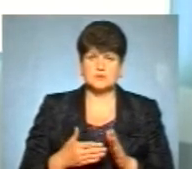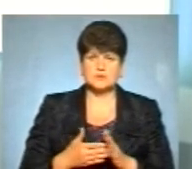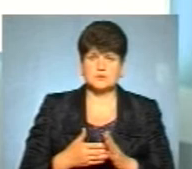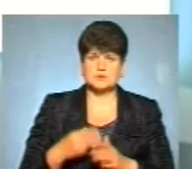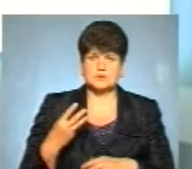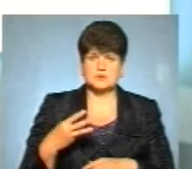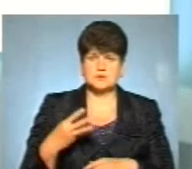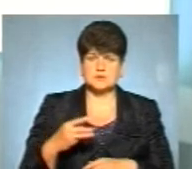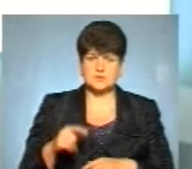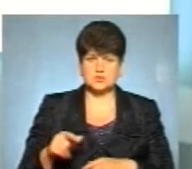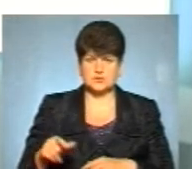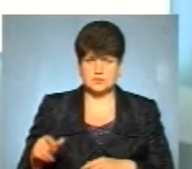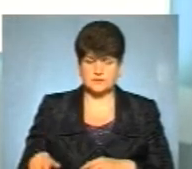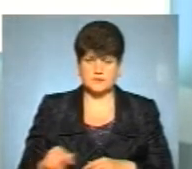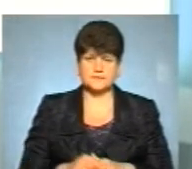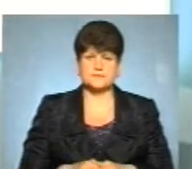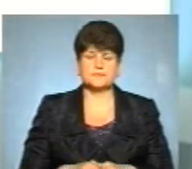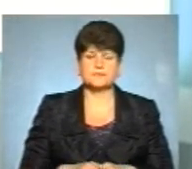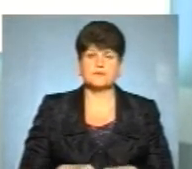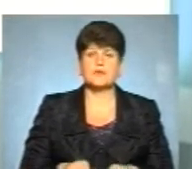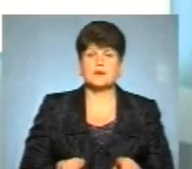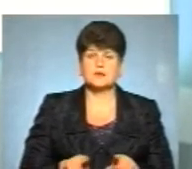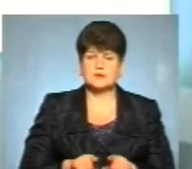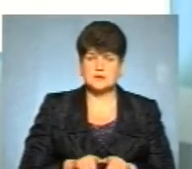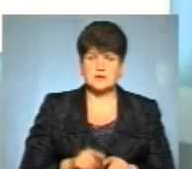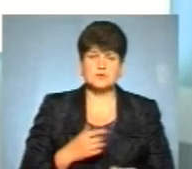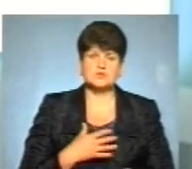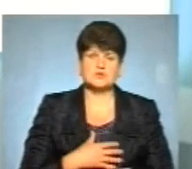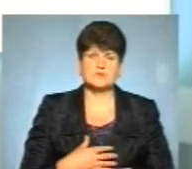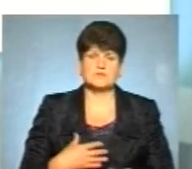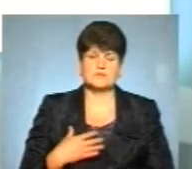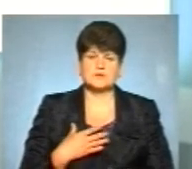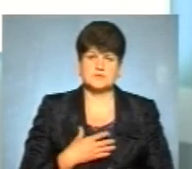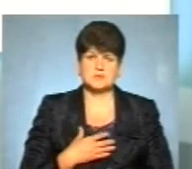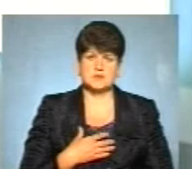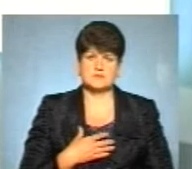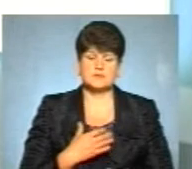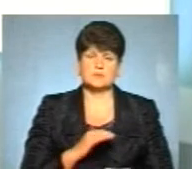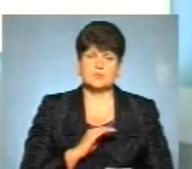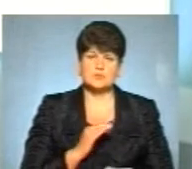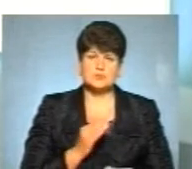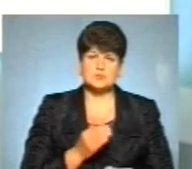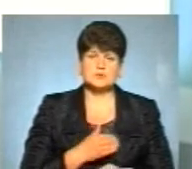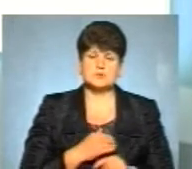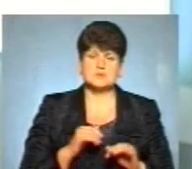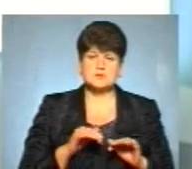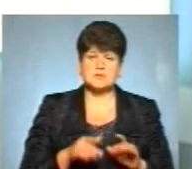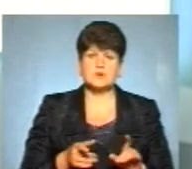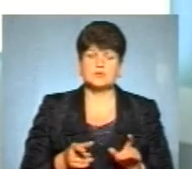30 чоловік. Також важливі посилення протиепідемічних заходів